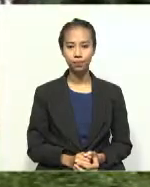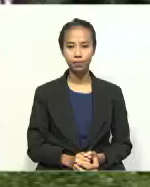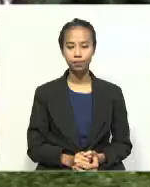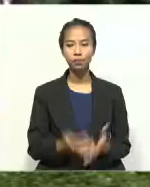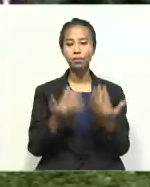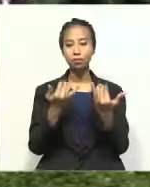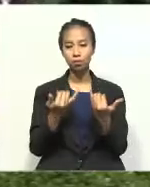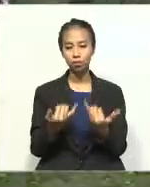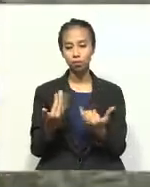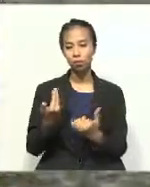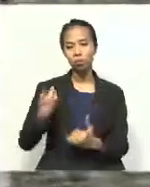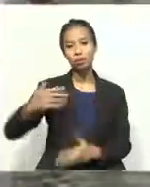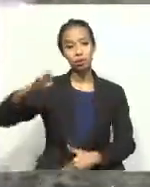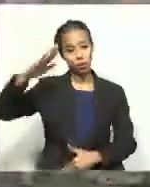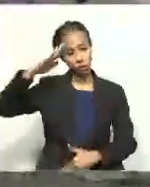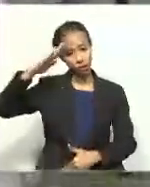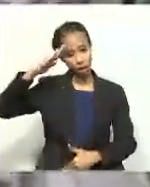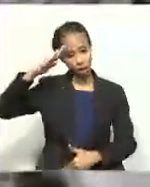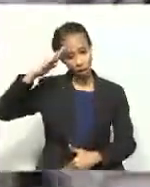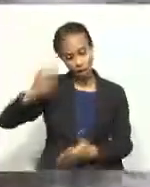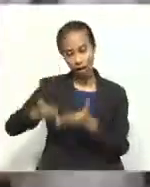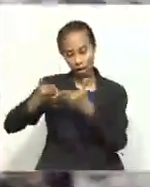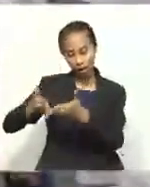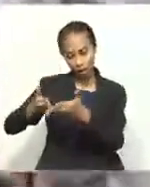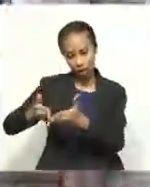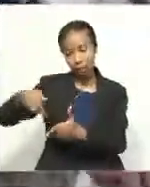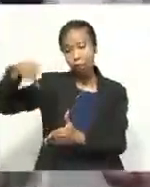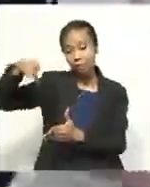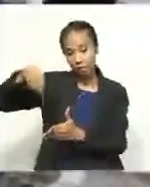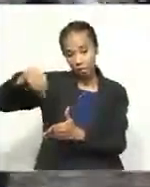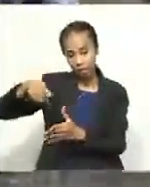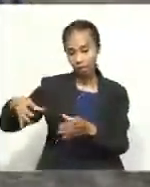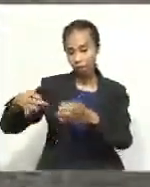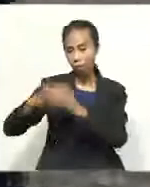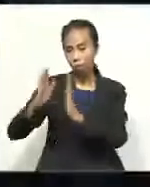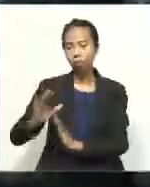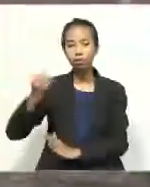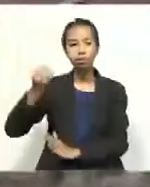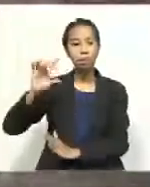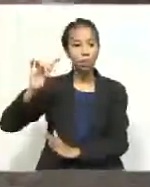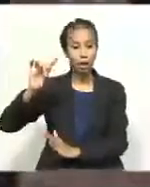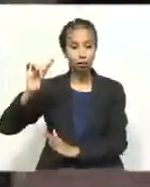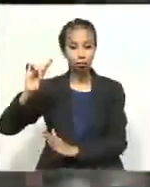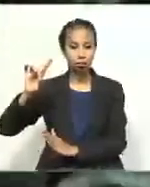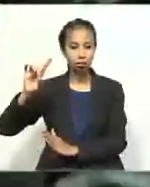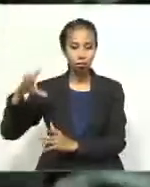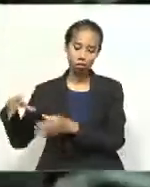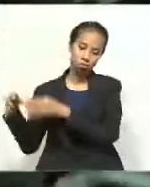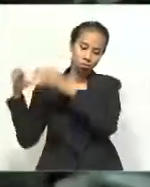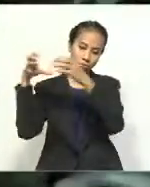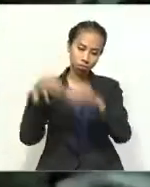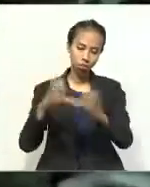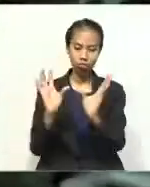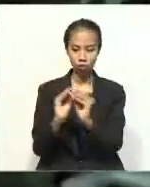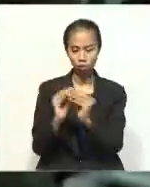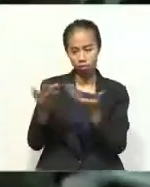ภายหลังจากที่ทหารจากหน่วยสงครามพิเศษทางเรือกองทัพเรือหรือว่าหน่วยซิลจำนวน18นายนะครับได้เดินทางมาถึงแล้วประชุมแนวท